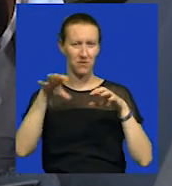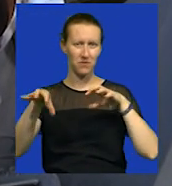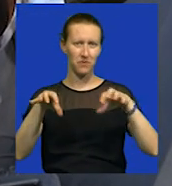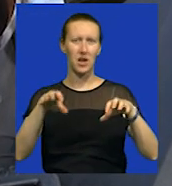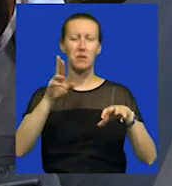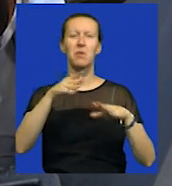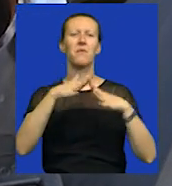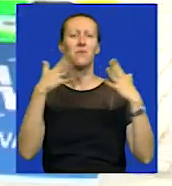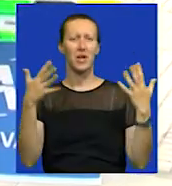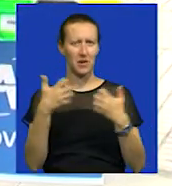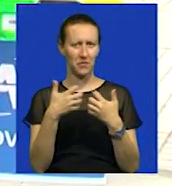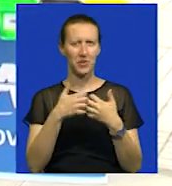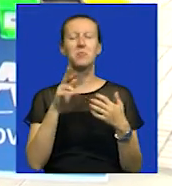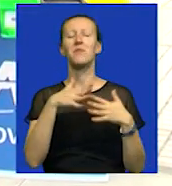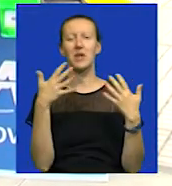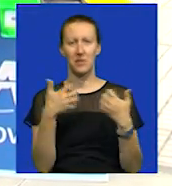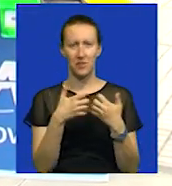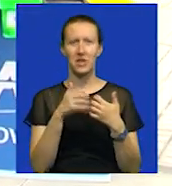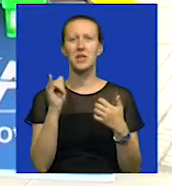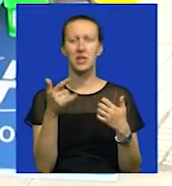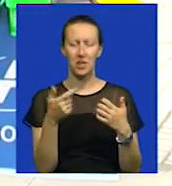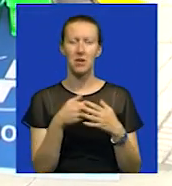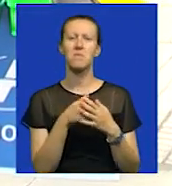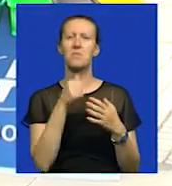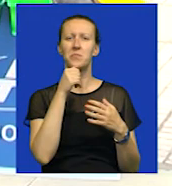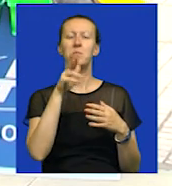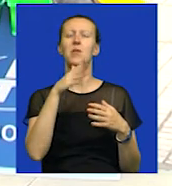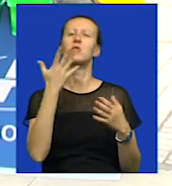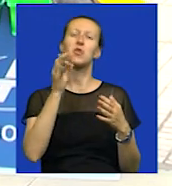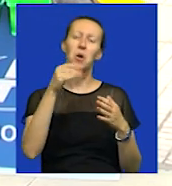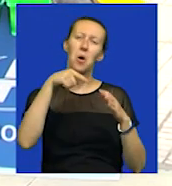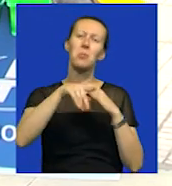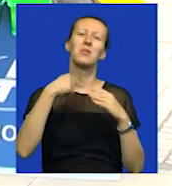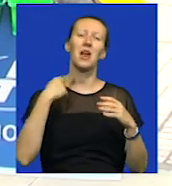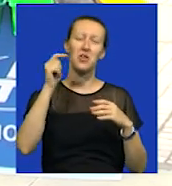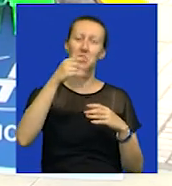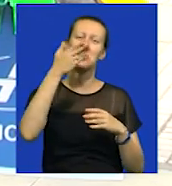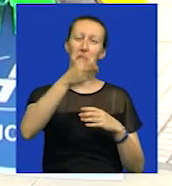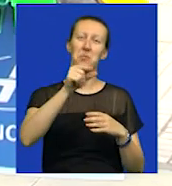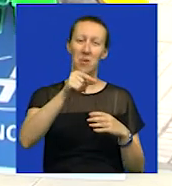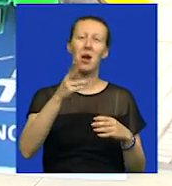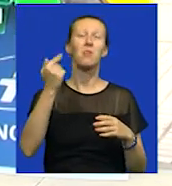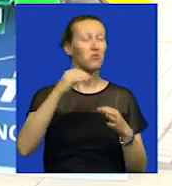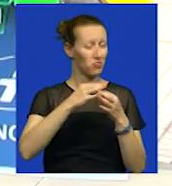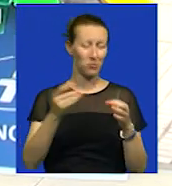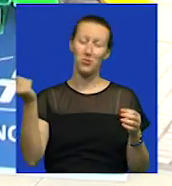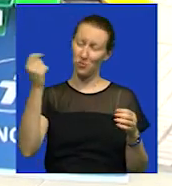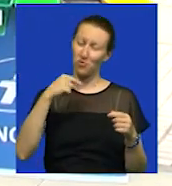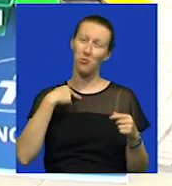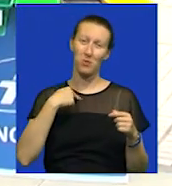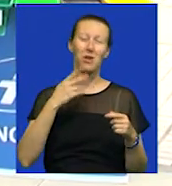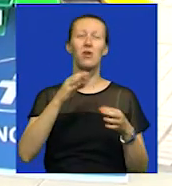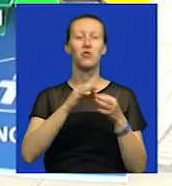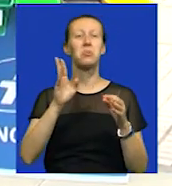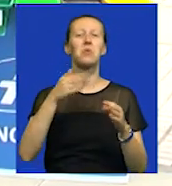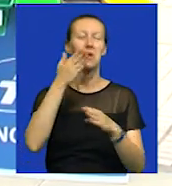Imate Lorajnik i Veliki vrta? Iman. Ima Čadobrega unutra, da ja pa sam džir. U priči, možete slobodno. Onda ćemo